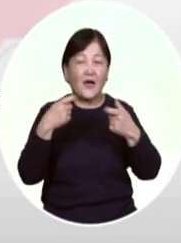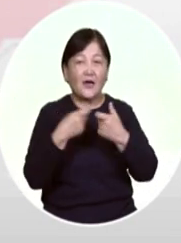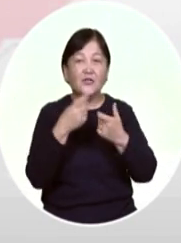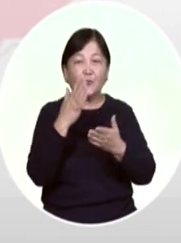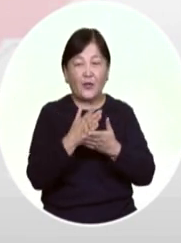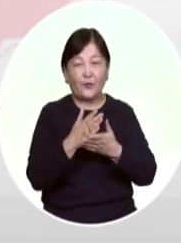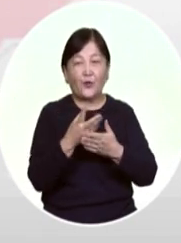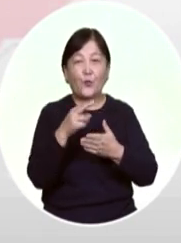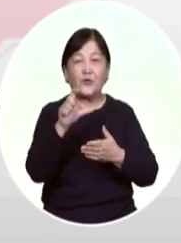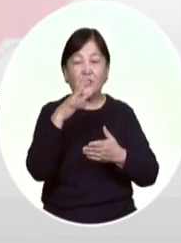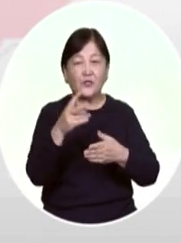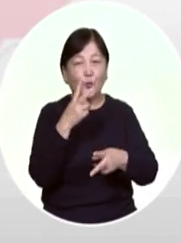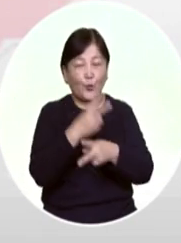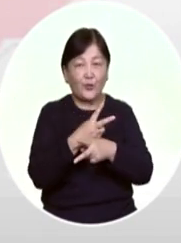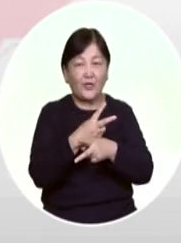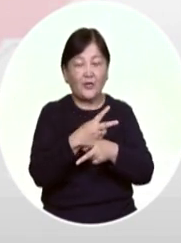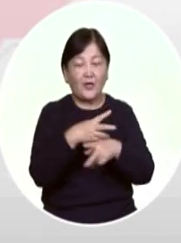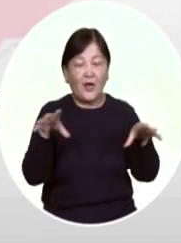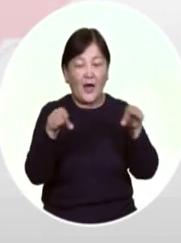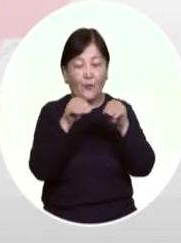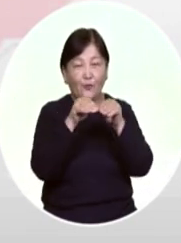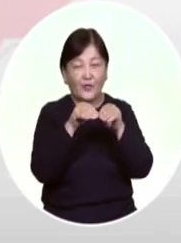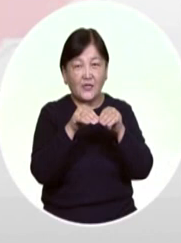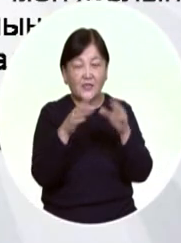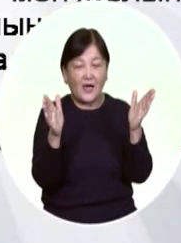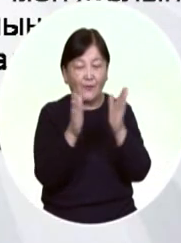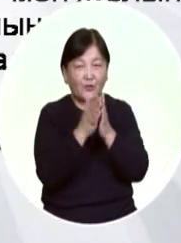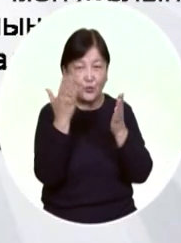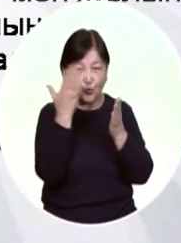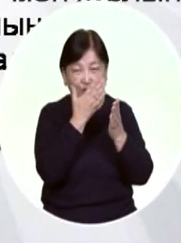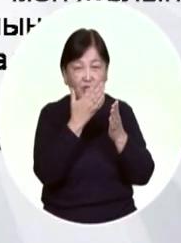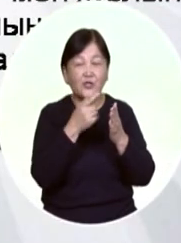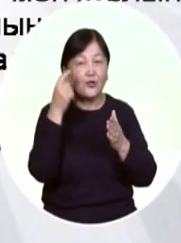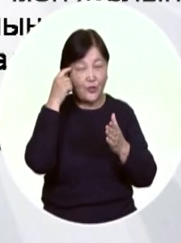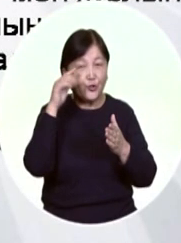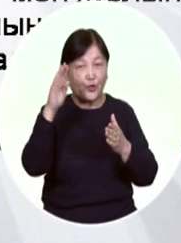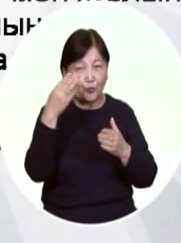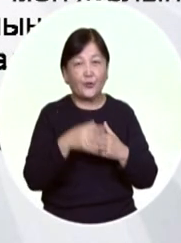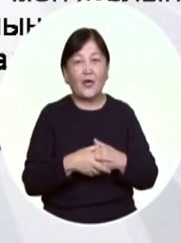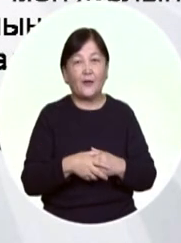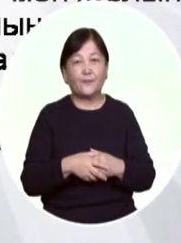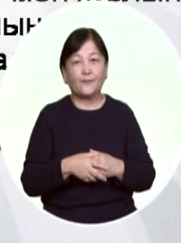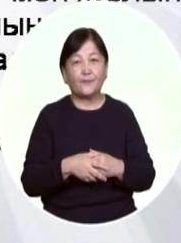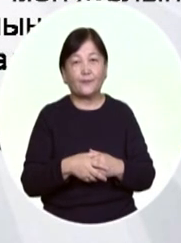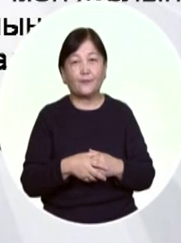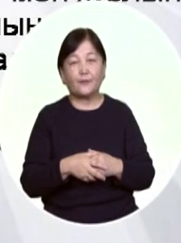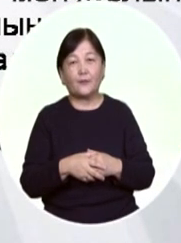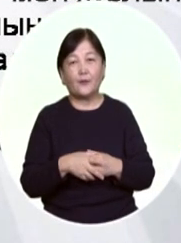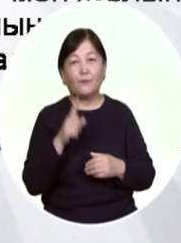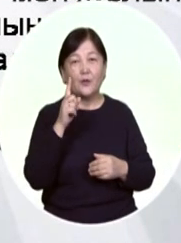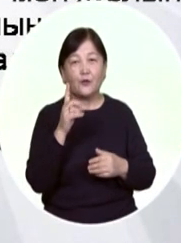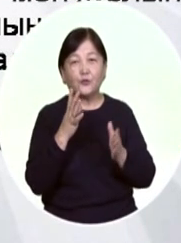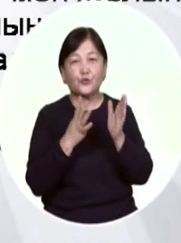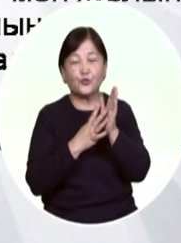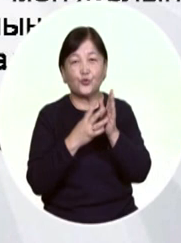хуулийн агуулгаас тодруулж хамтран судалцгаая. За 24 оны Монгол улсын анх